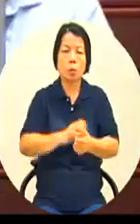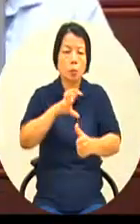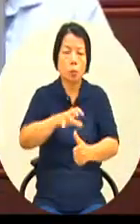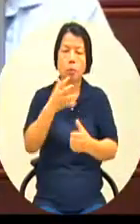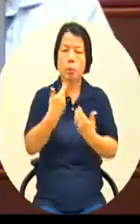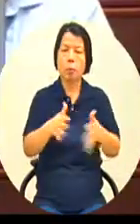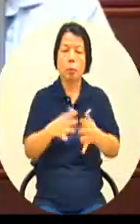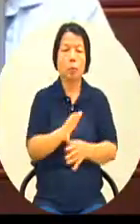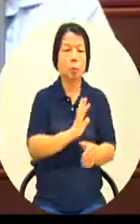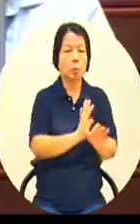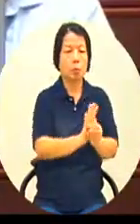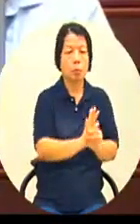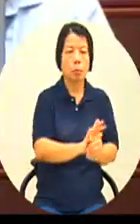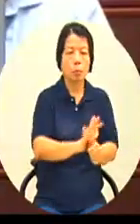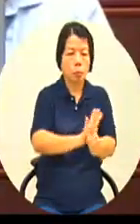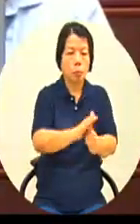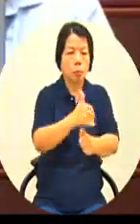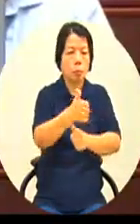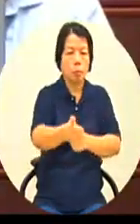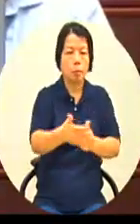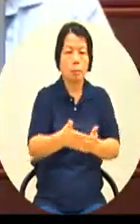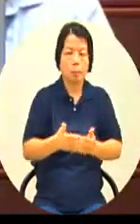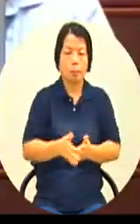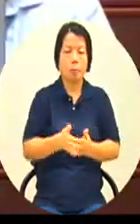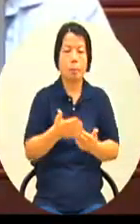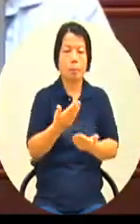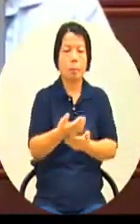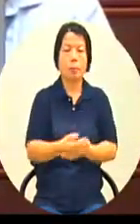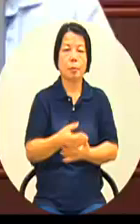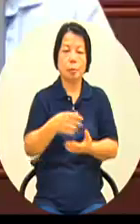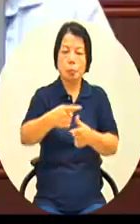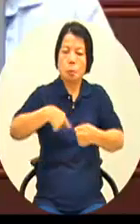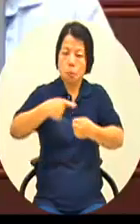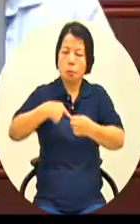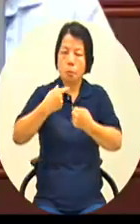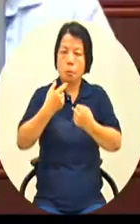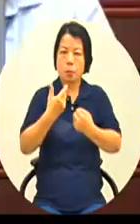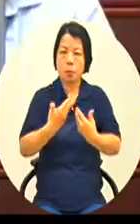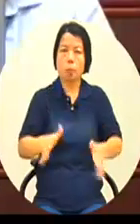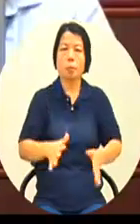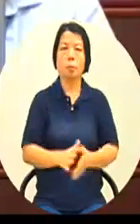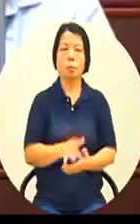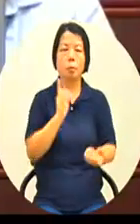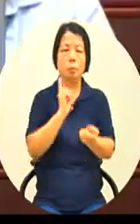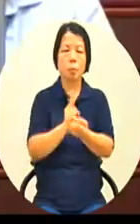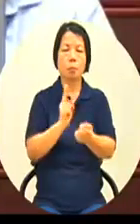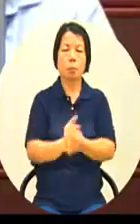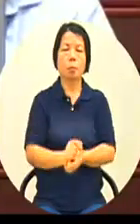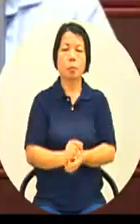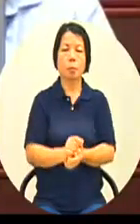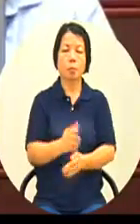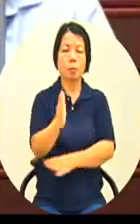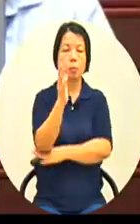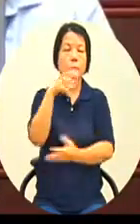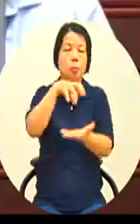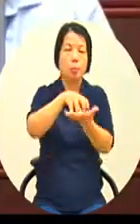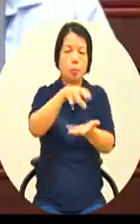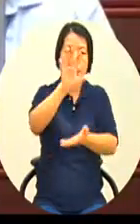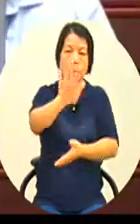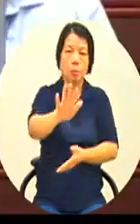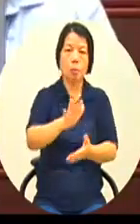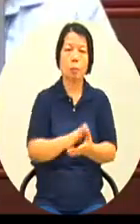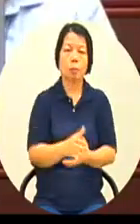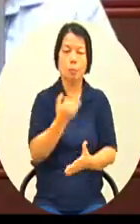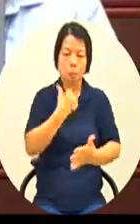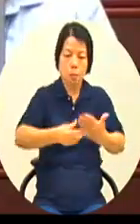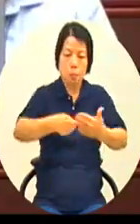务较好，会当收较悬的计数。所以这个部分整体来讲，希望是讲对咱合法的计程车来提高